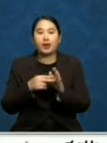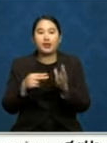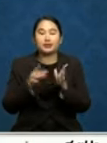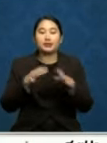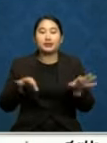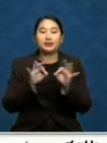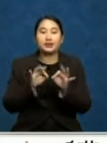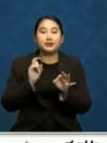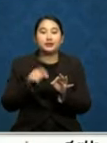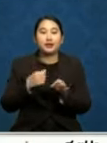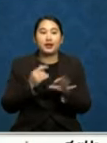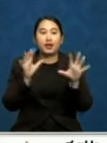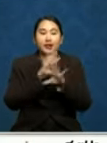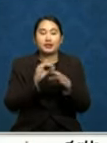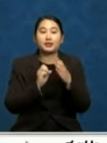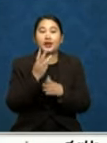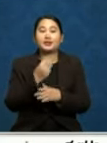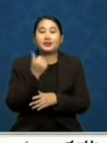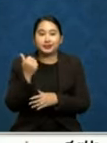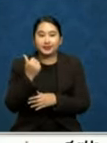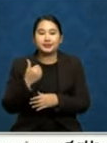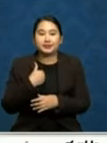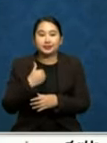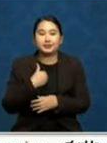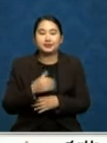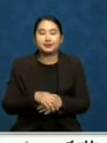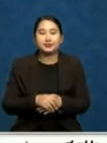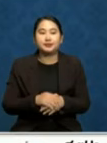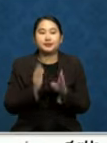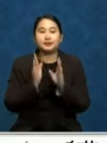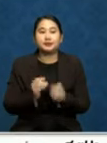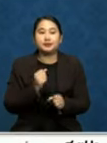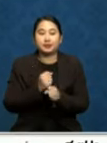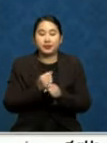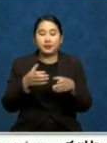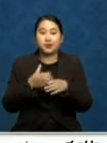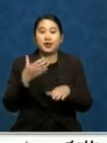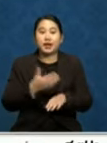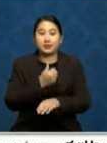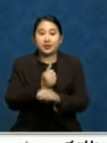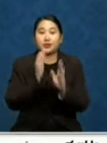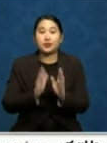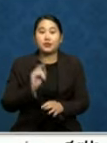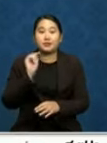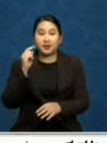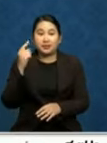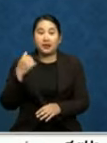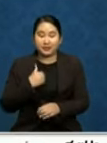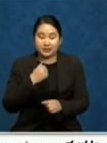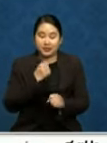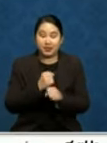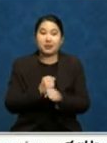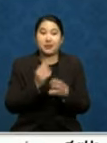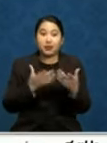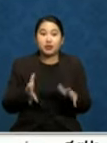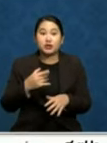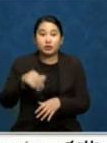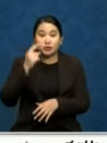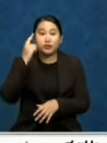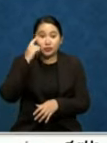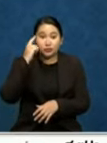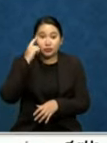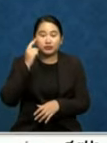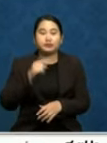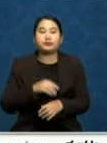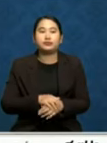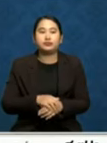ใจเหมือนสวัสดิการหนึ่งไม่งั้นบุคลากรทางการเมืองใหม่ๆจะเกิดขึ้นได้ยังไงถูกไหมครับเขามาทำงานท่านก็รู้ทุกท่านก็ทราบนะเพื่อน